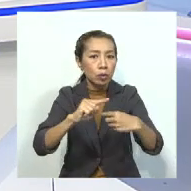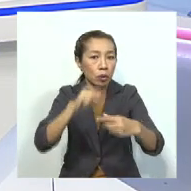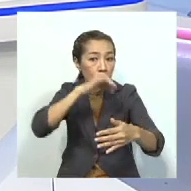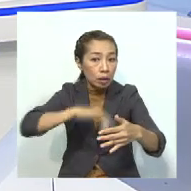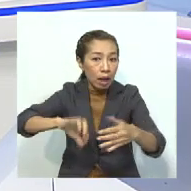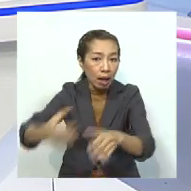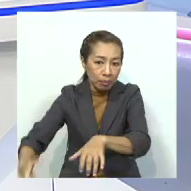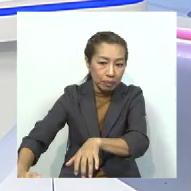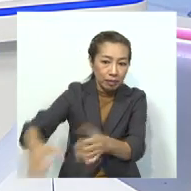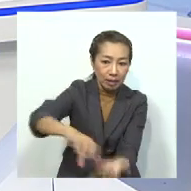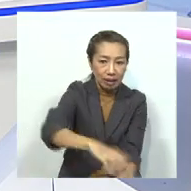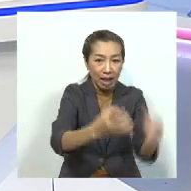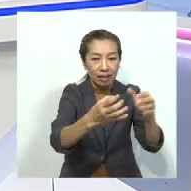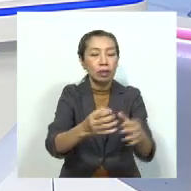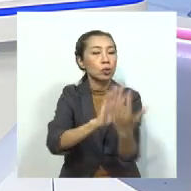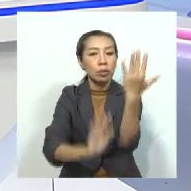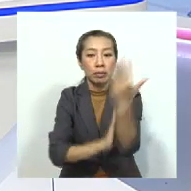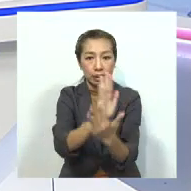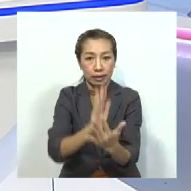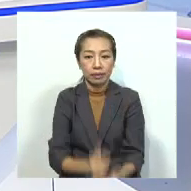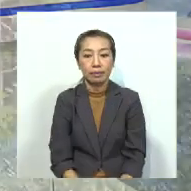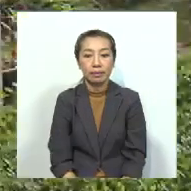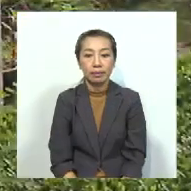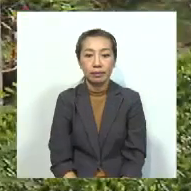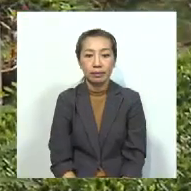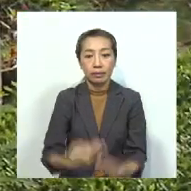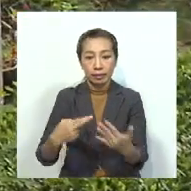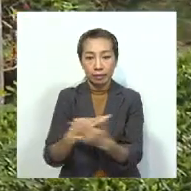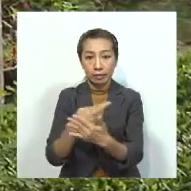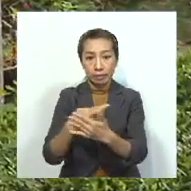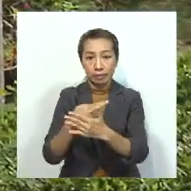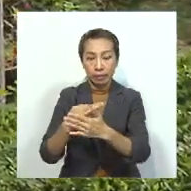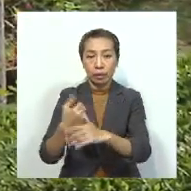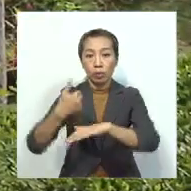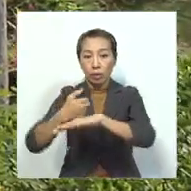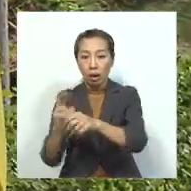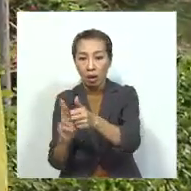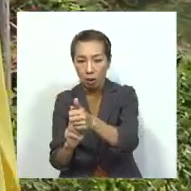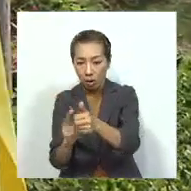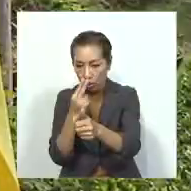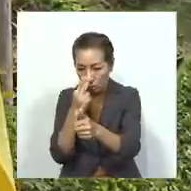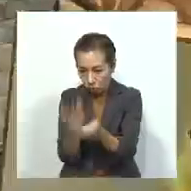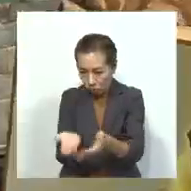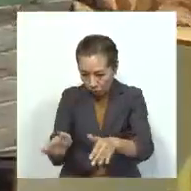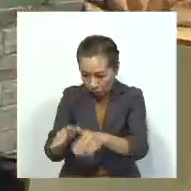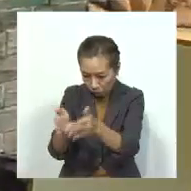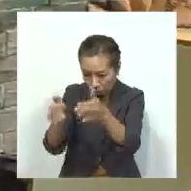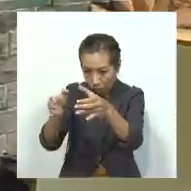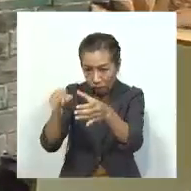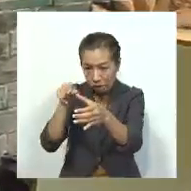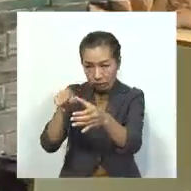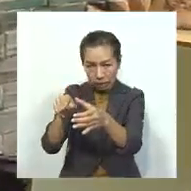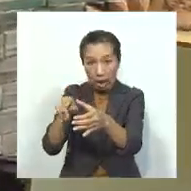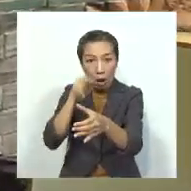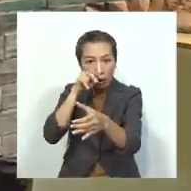ากแหล่งน้ำศักดิ์สิทธิ์ทั่วประเทศค่ะนายวีรัตน์ประเสริฐโถรองผู้ว่าราชการจังหวัดราชบุรีตรวจความเรียบร้อยในการขนย้ายค